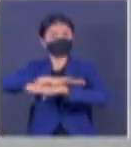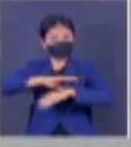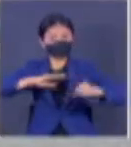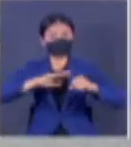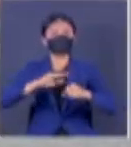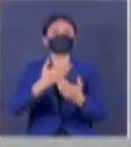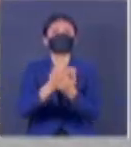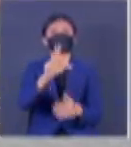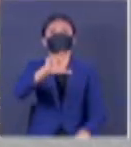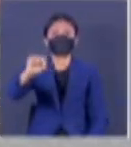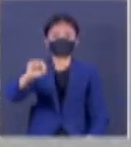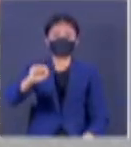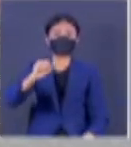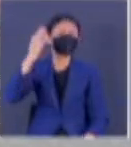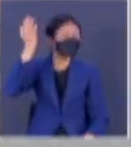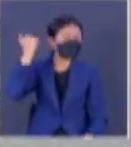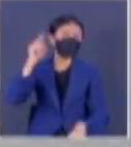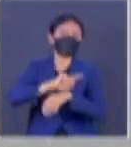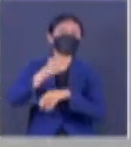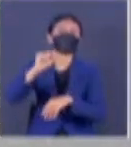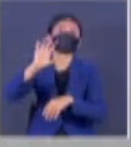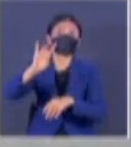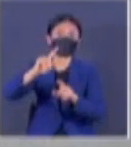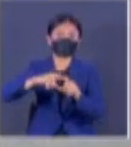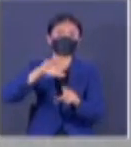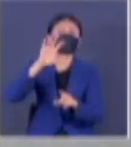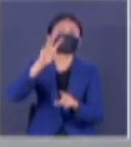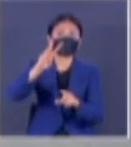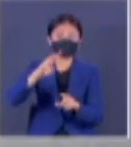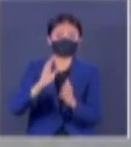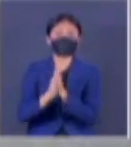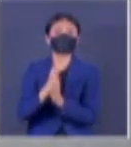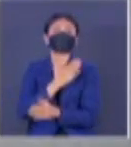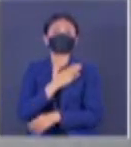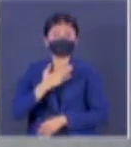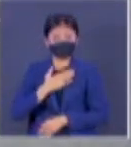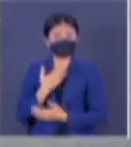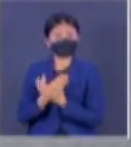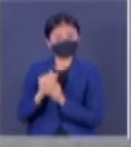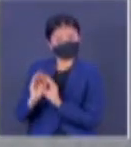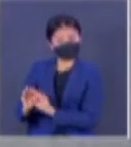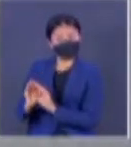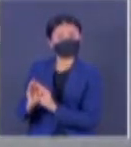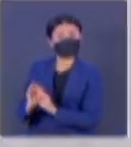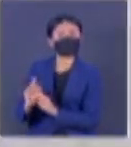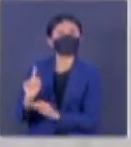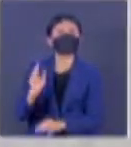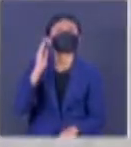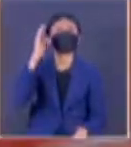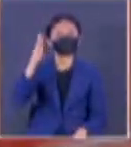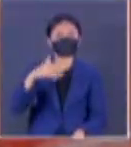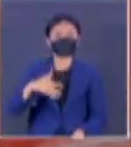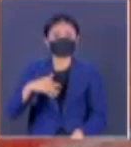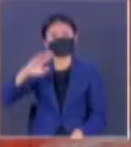มิถุนายนที่ผ่านมาซึ่งเป็นเงินที่พระท่านนี้เก็บไว้เพื่อจะใช้ในการผ่าตัดพระอนุชาบอกว่า